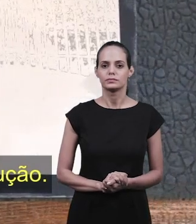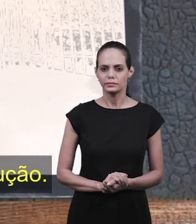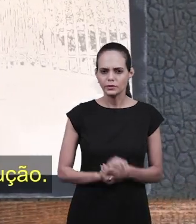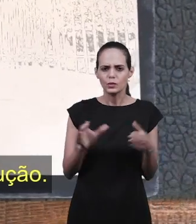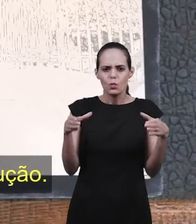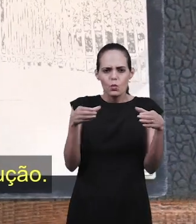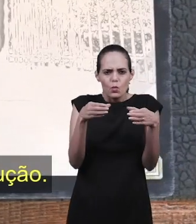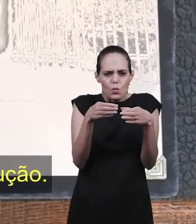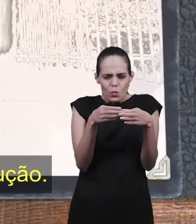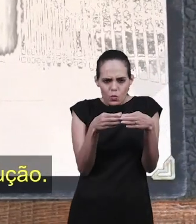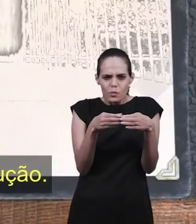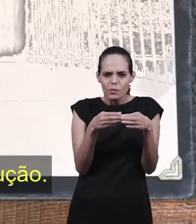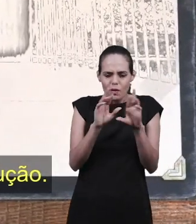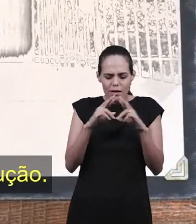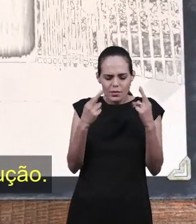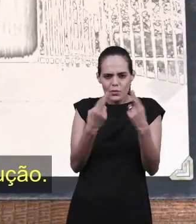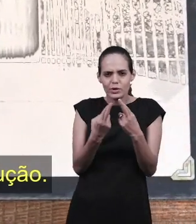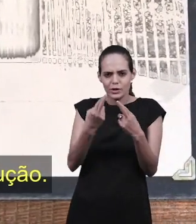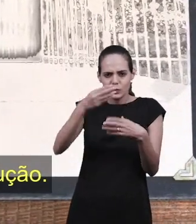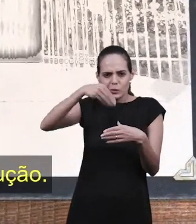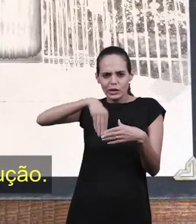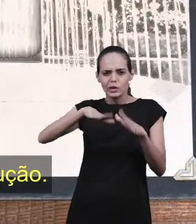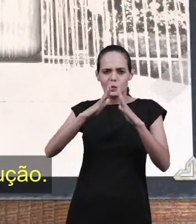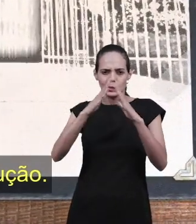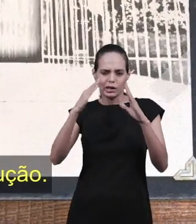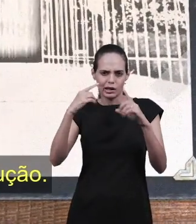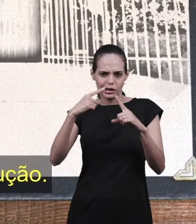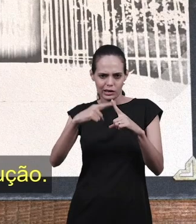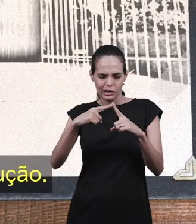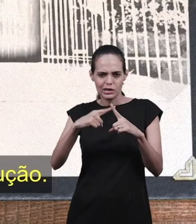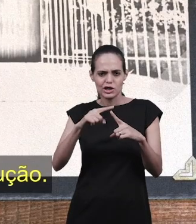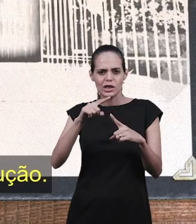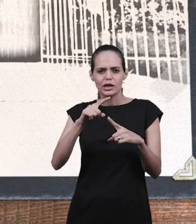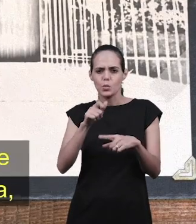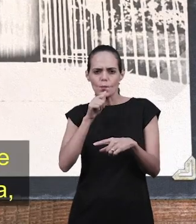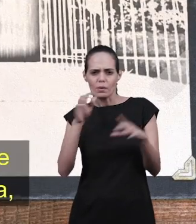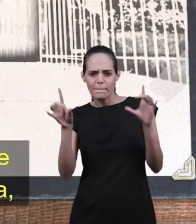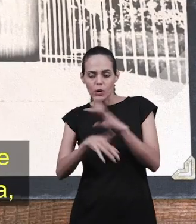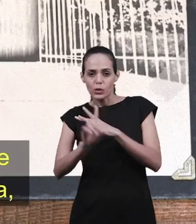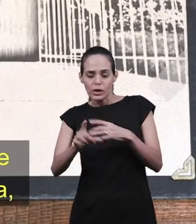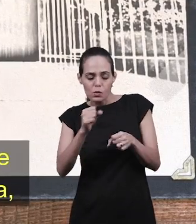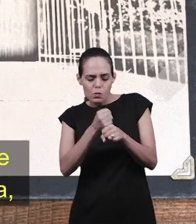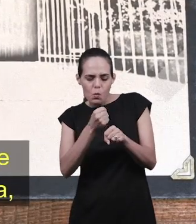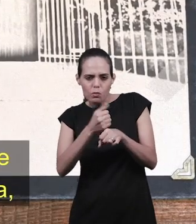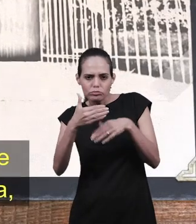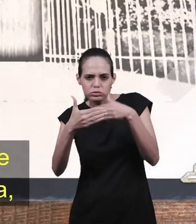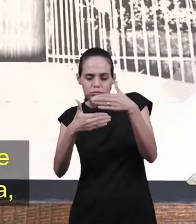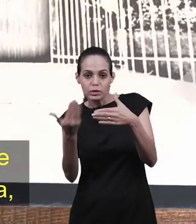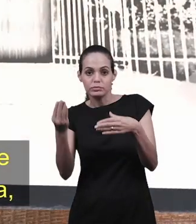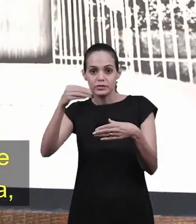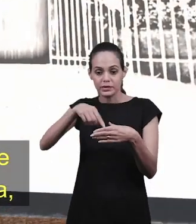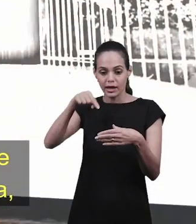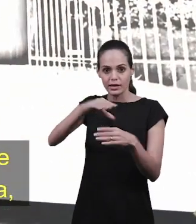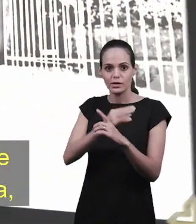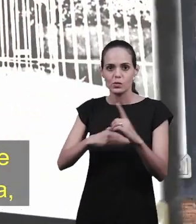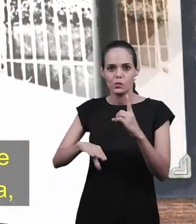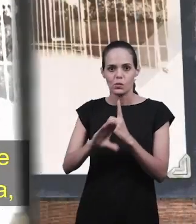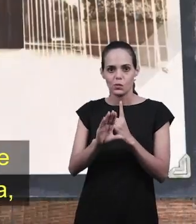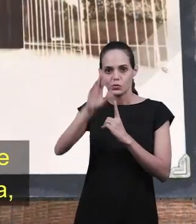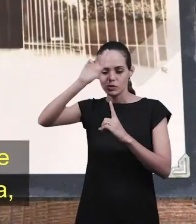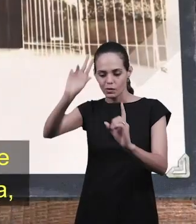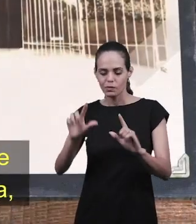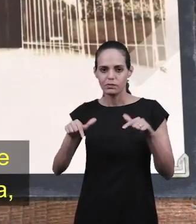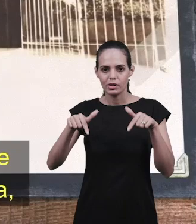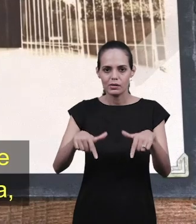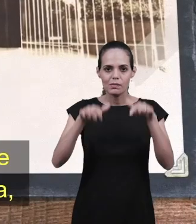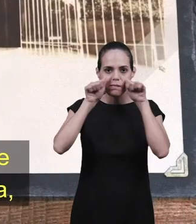réuni dans le temple et était encore en construction. Dans un culte où le Seigneur était en train d'opérer une grande bénédiction,